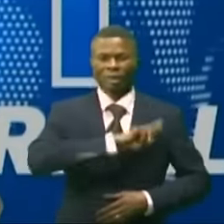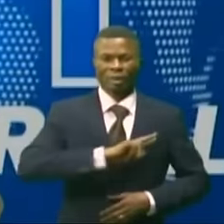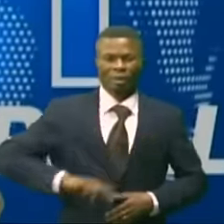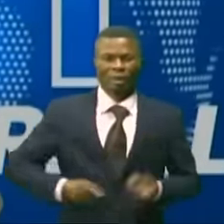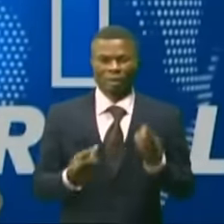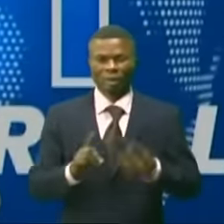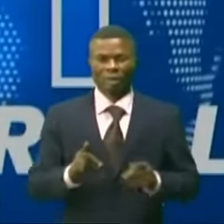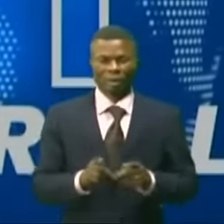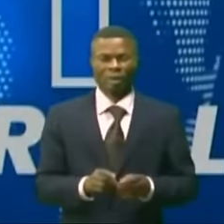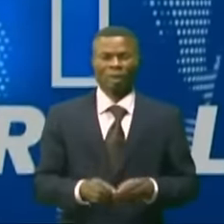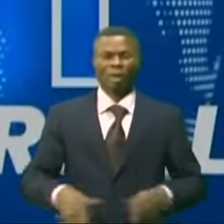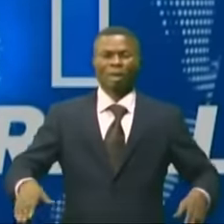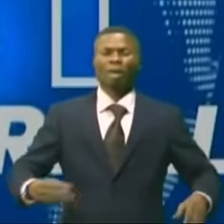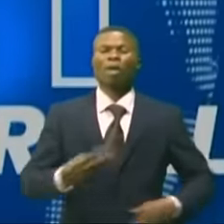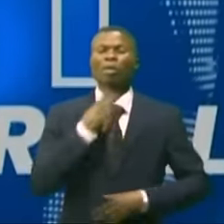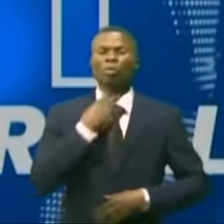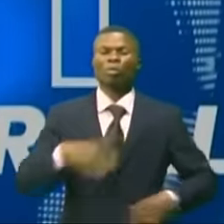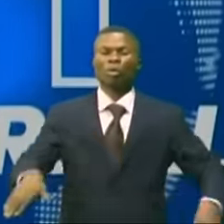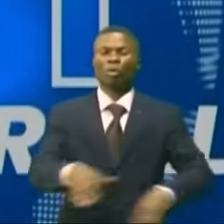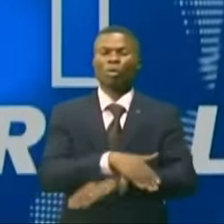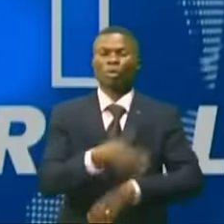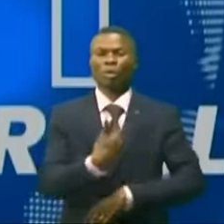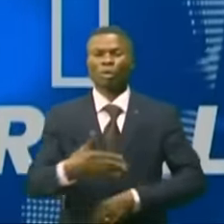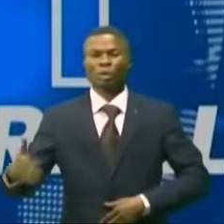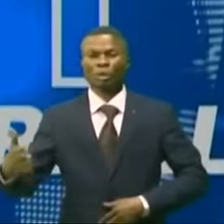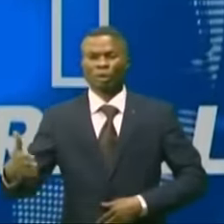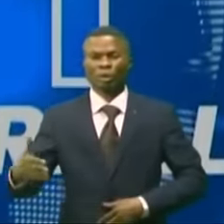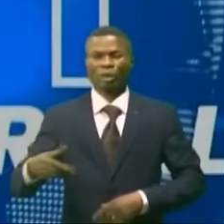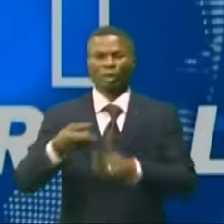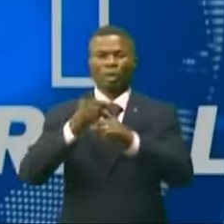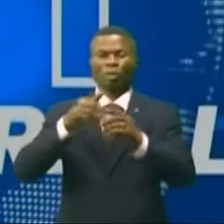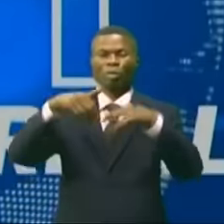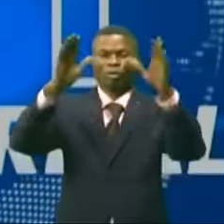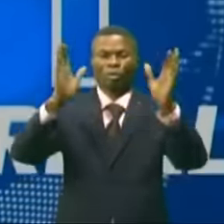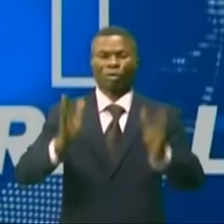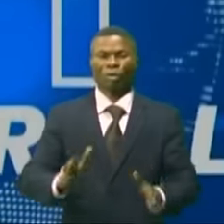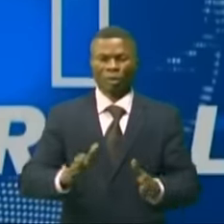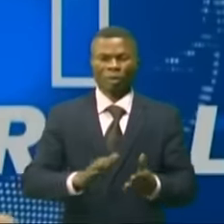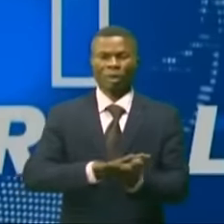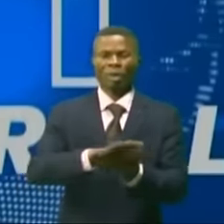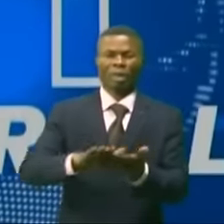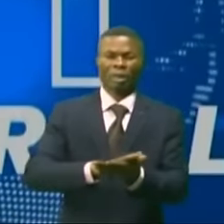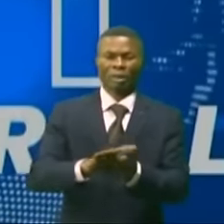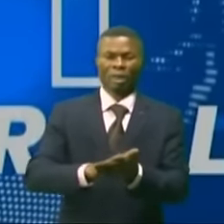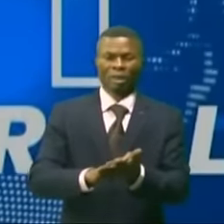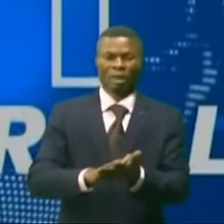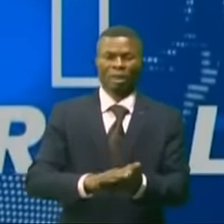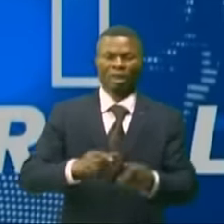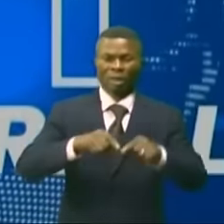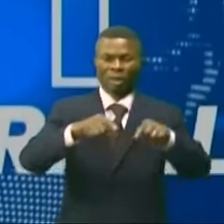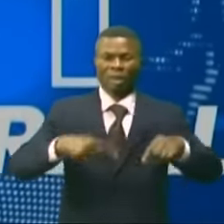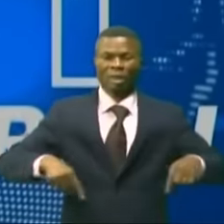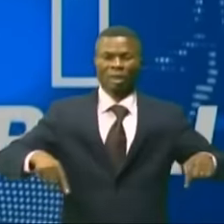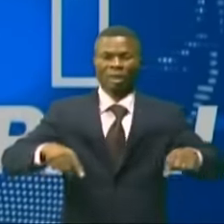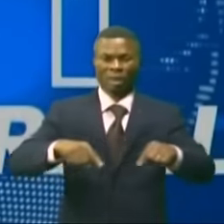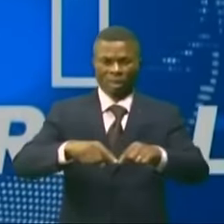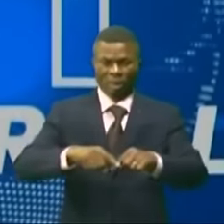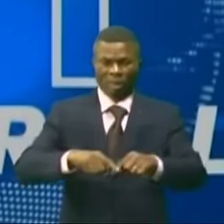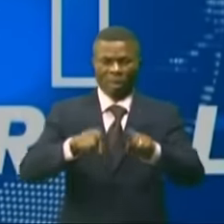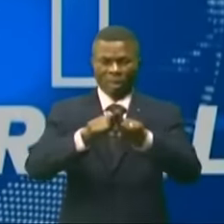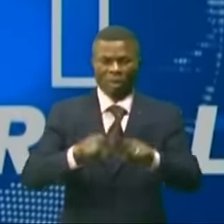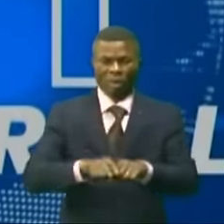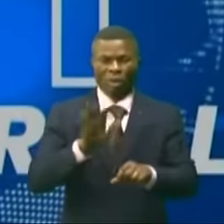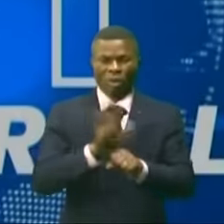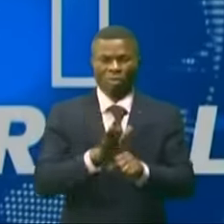ferme ses frontières à une série de produits venus de l'extérieur le ciment gris le carreau et faillance ainsi que